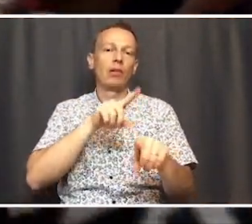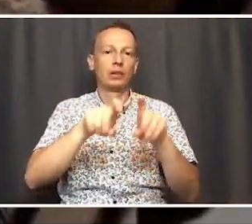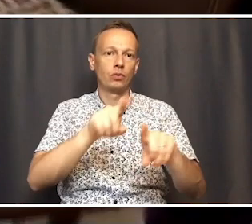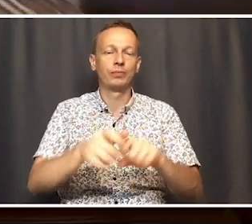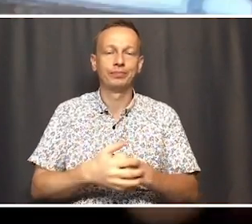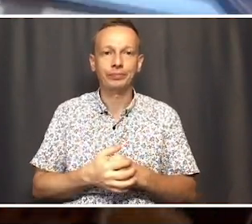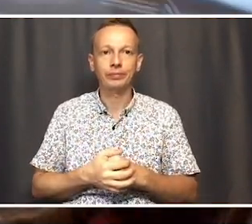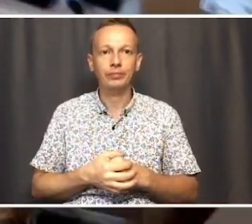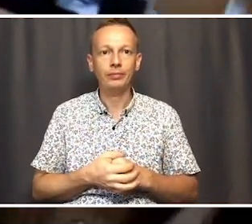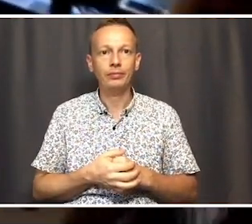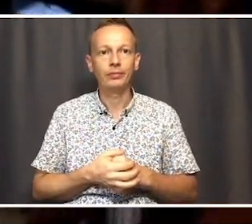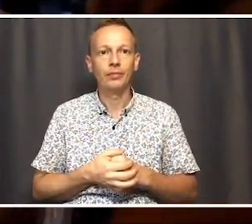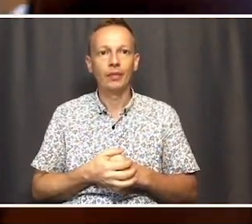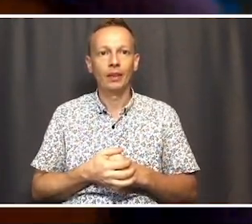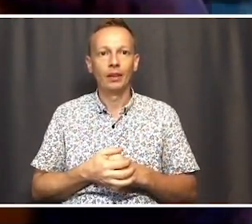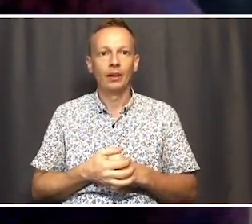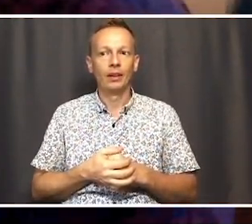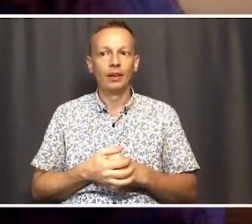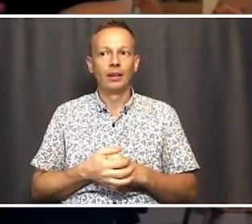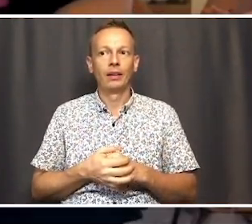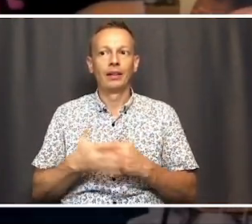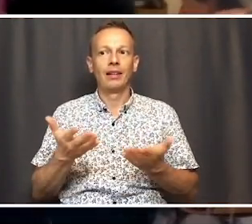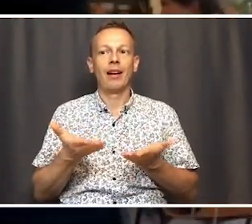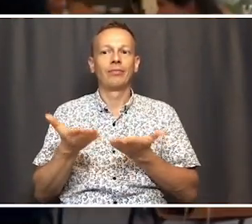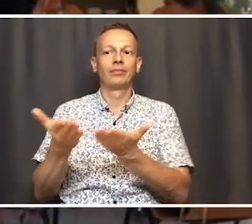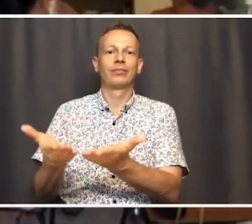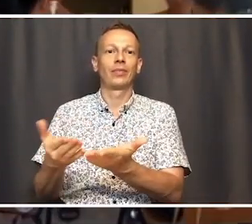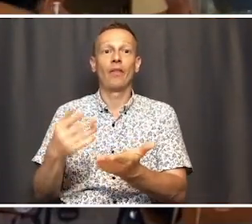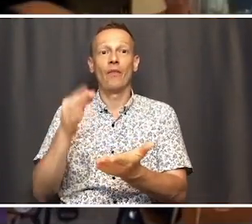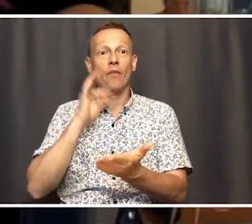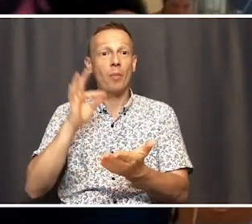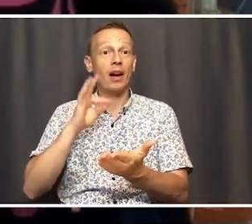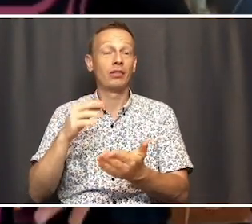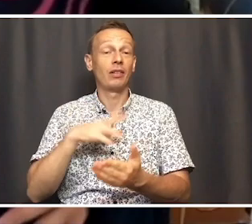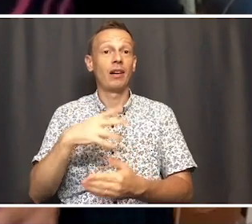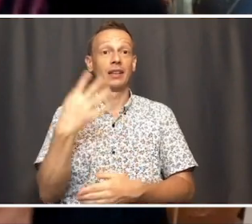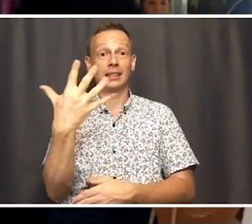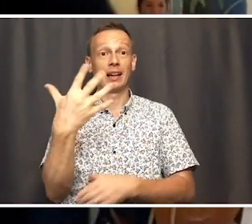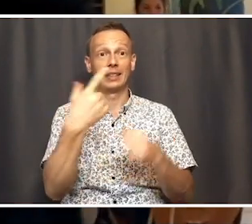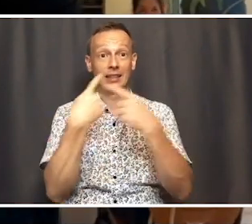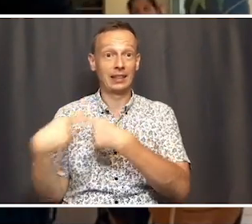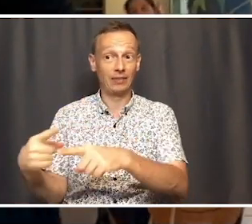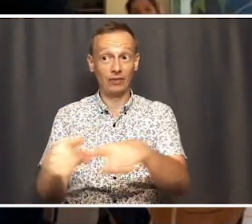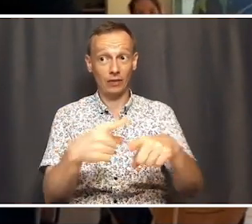professeur au CFA de Raiatea. On les écoute. Sur le chariot de fromage, nous vous proposons 5 différents